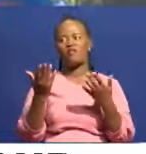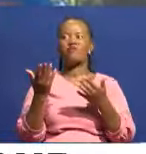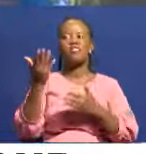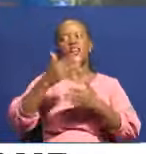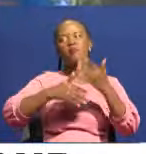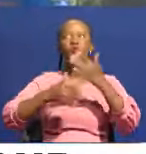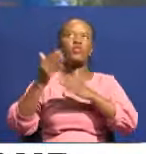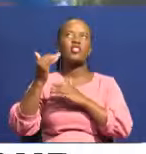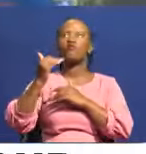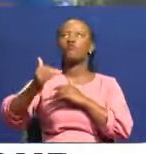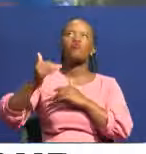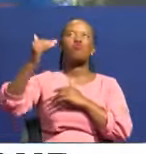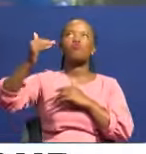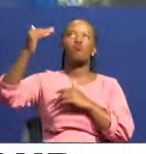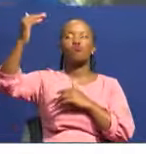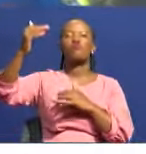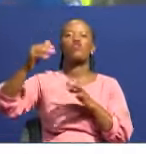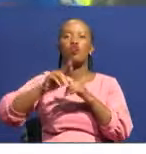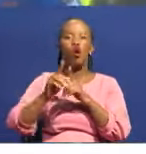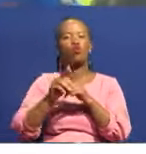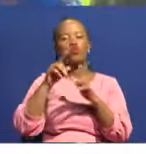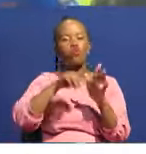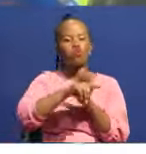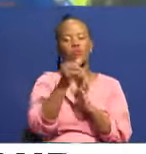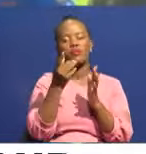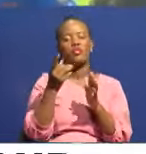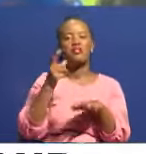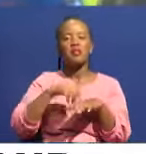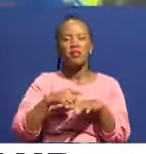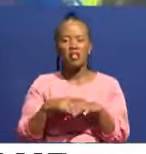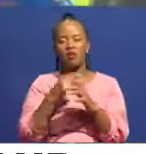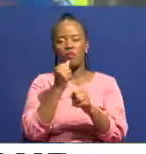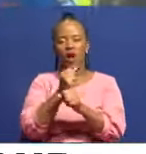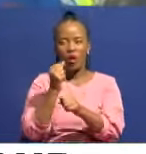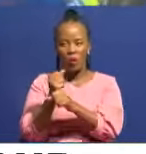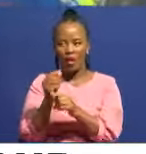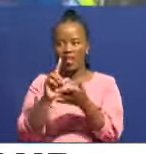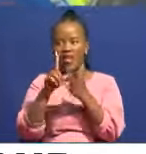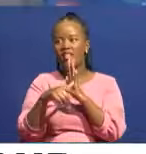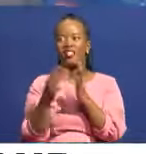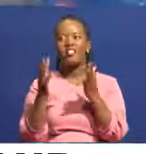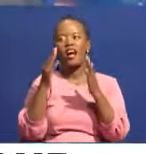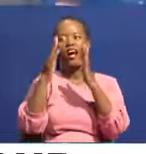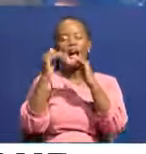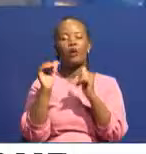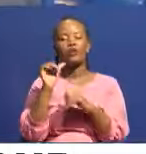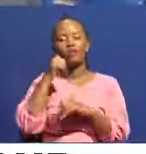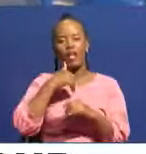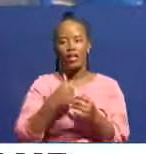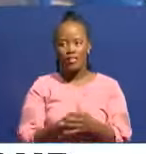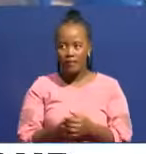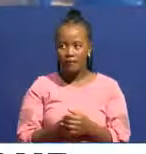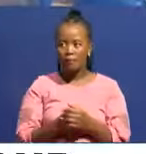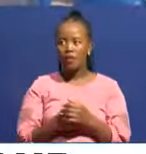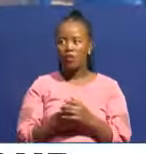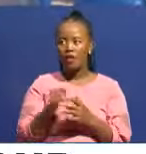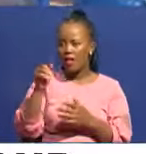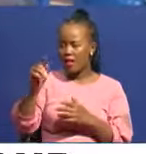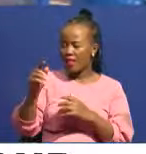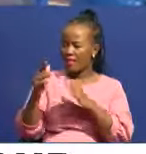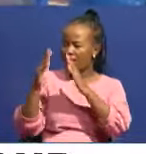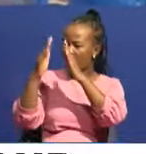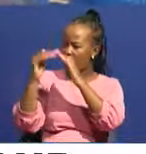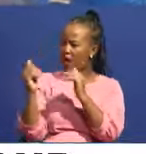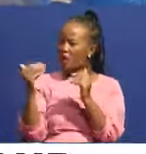saba, ya nane, muteremuke muende kwa mashamba, jioni murudi kwa orofa. Siko namna hiyo. Ukiangalia hii housing, hatuna